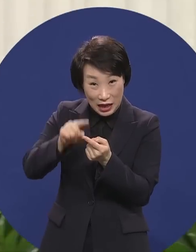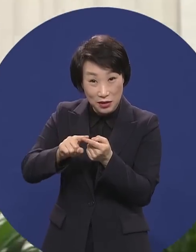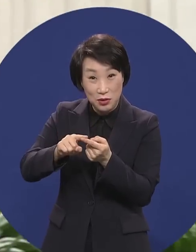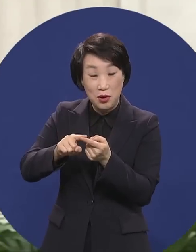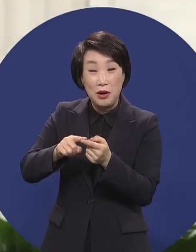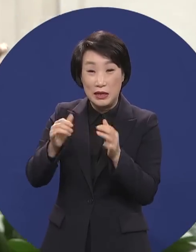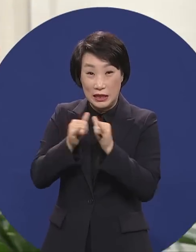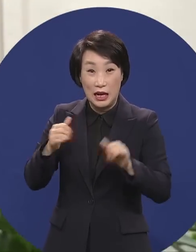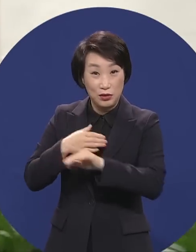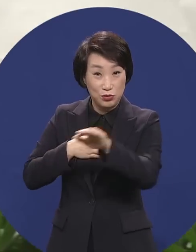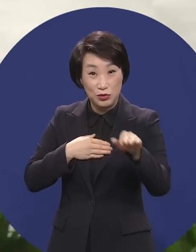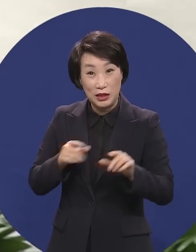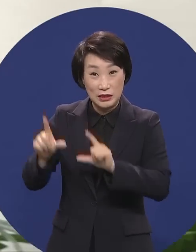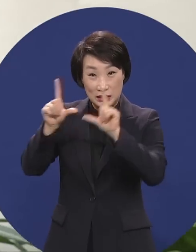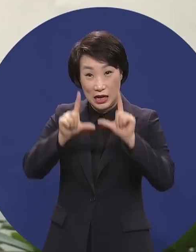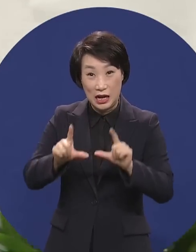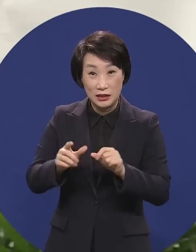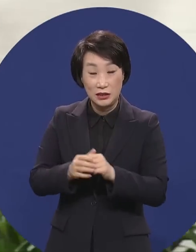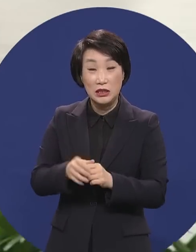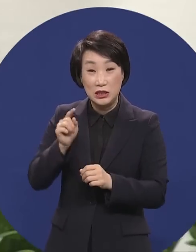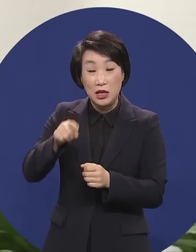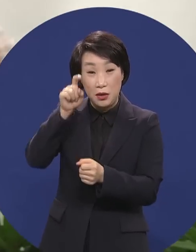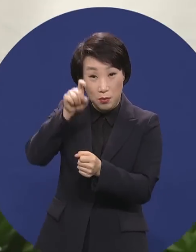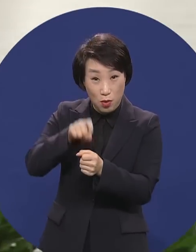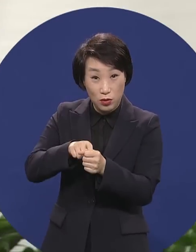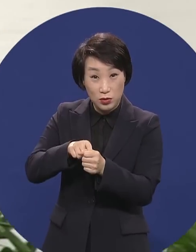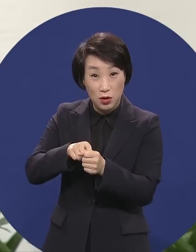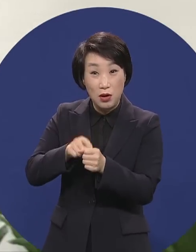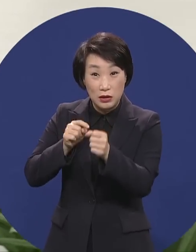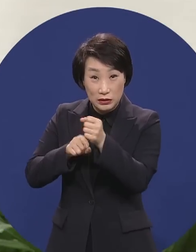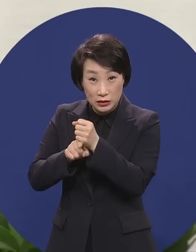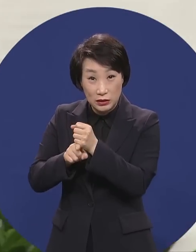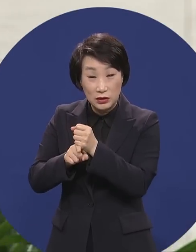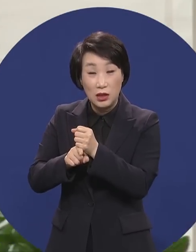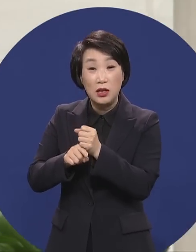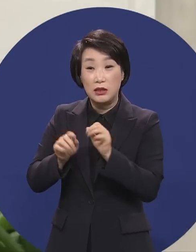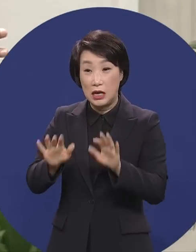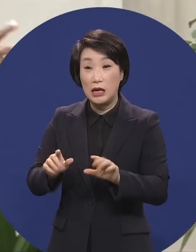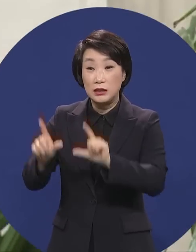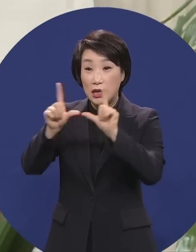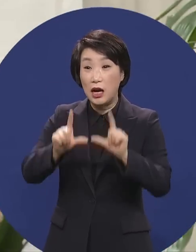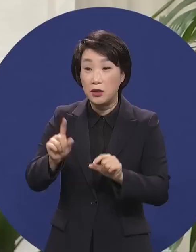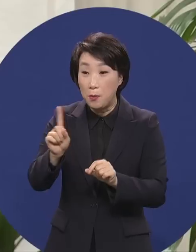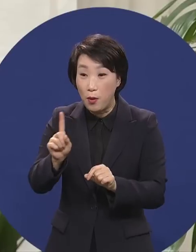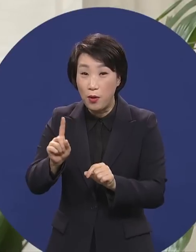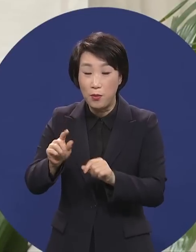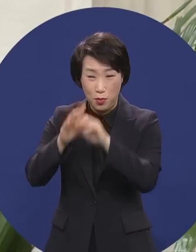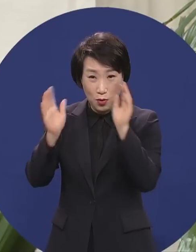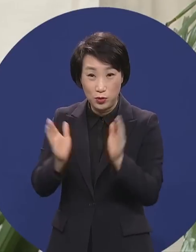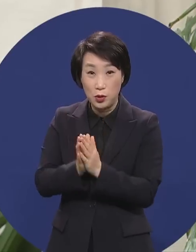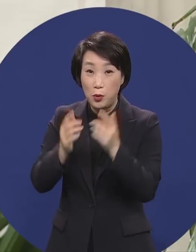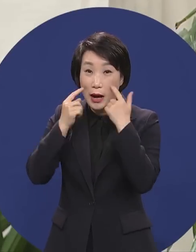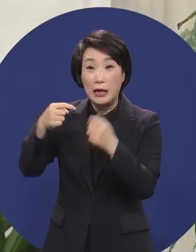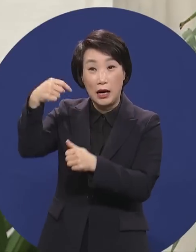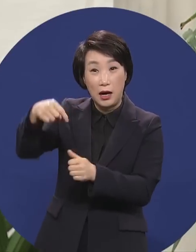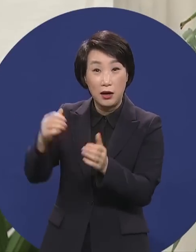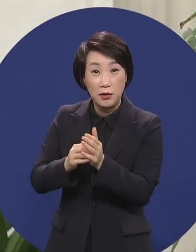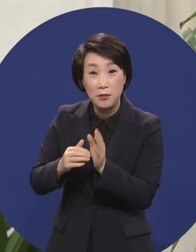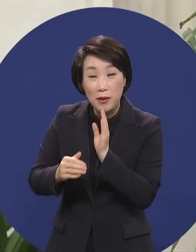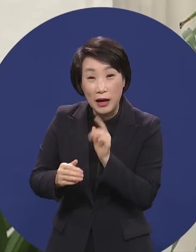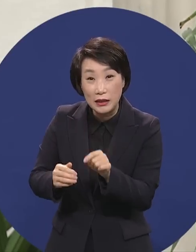하나님이 인간이 살아야 하는 이유와 목적과 어떻게 사는가라고 분명히